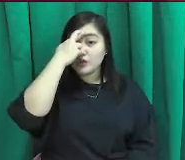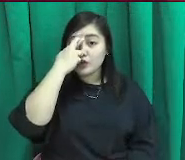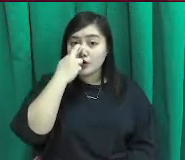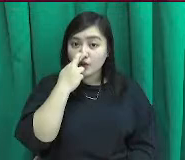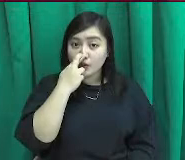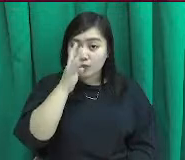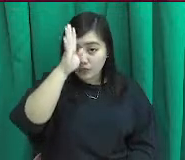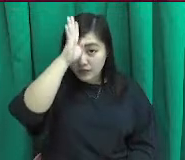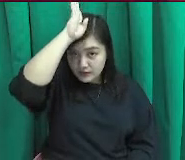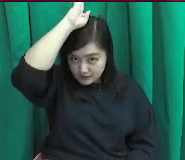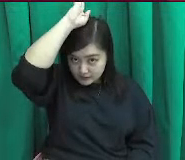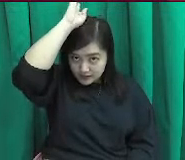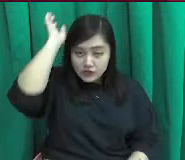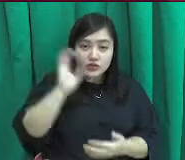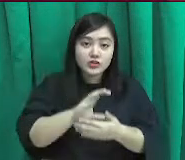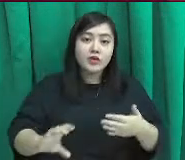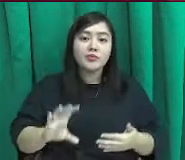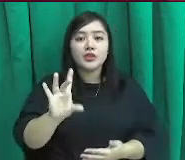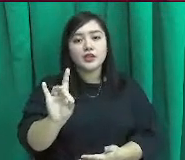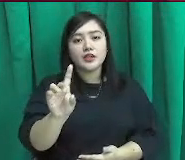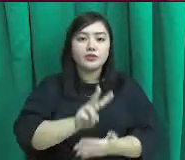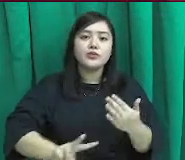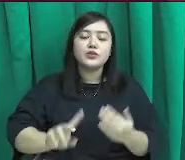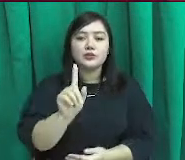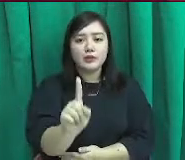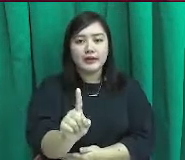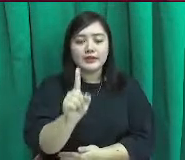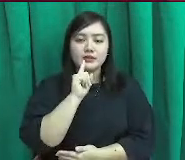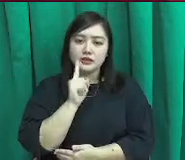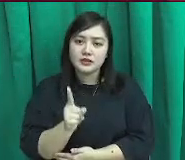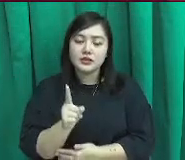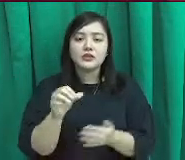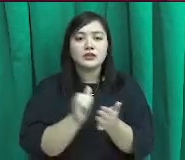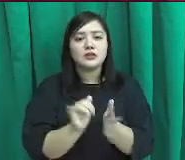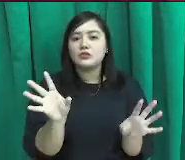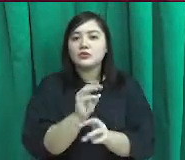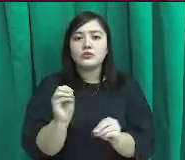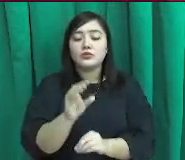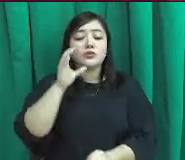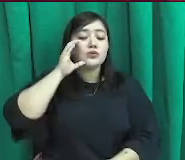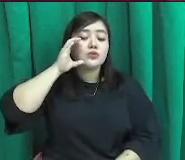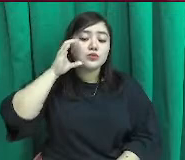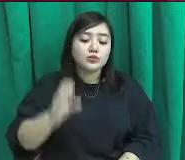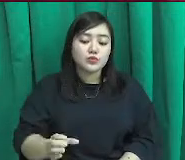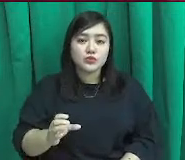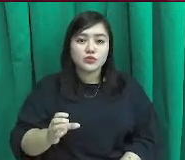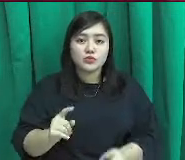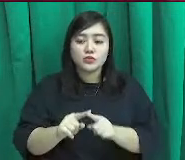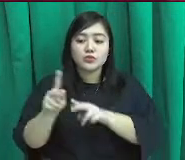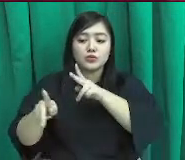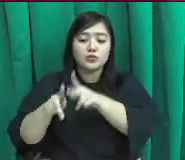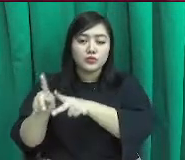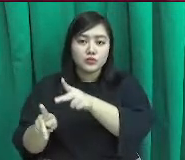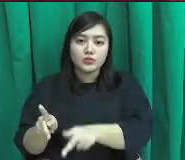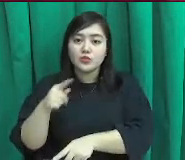is therefore now no condemnation to them which are in Christ Jesus who walk not after the flesh but after the Spirit. Mm-hmm.